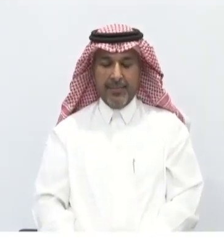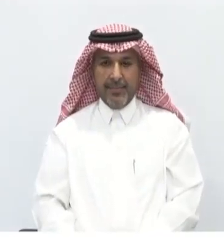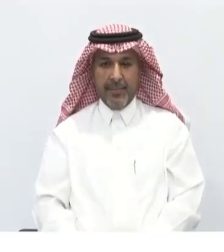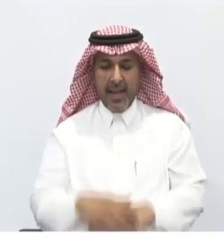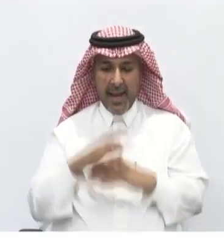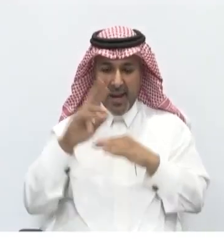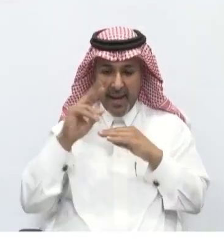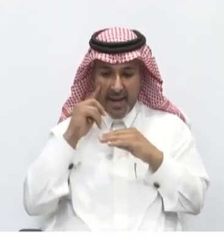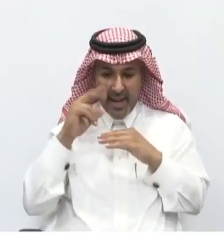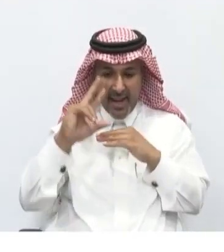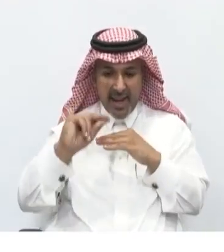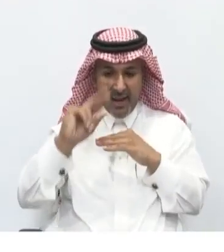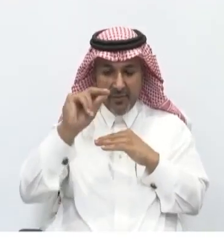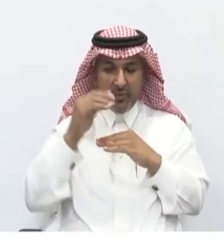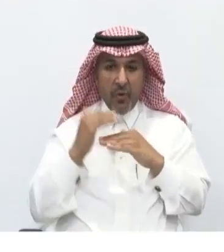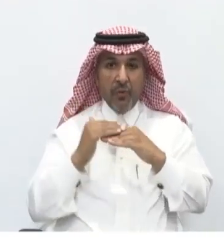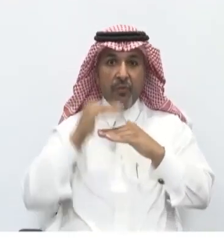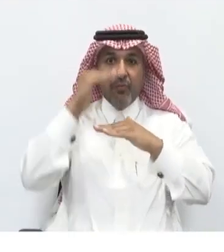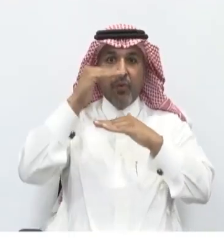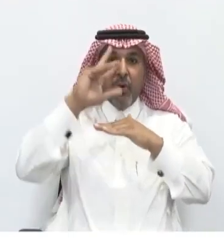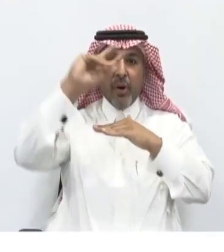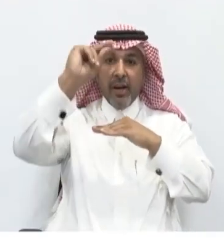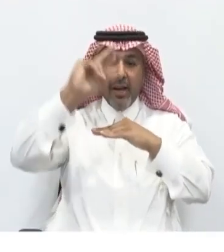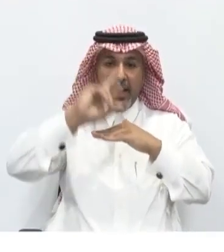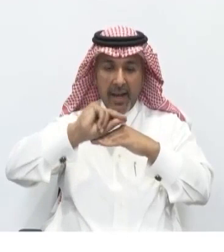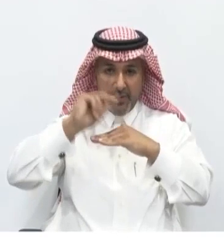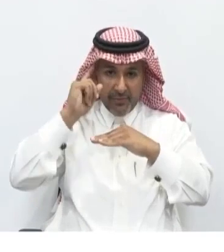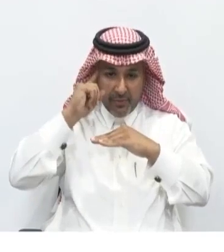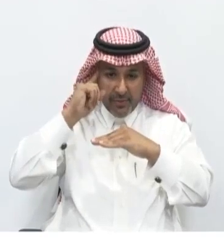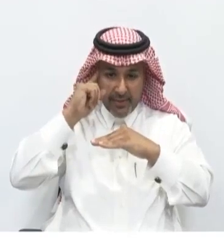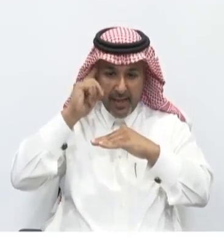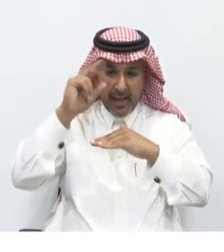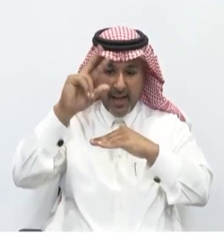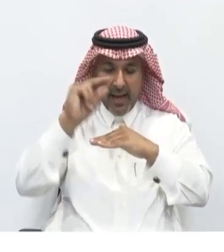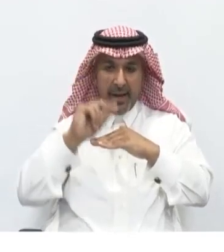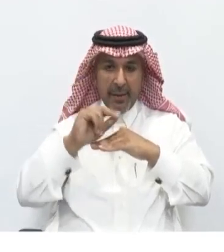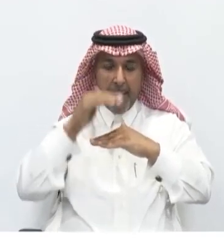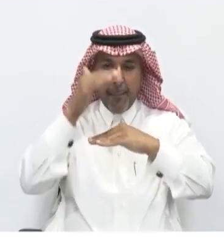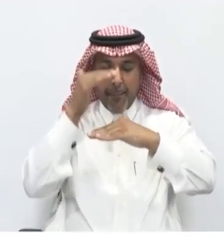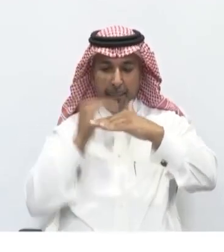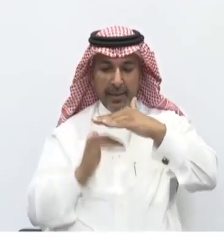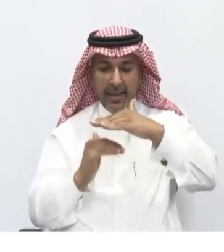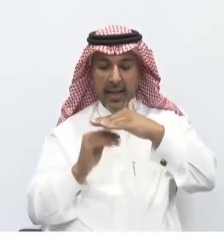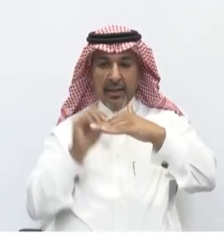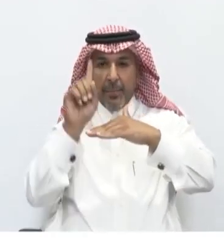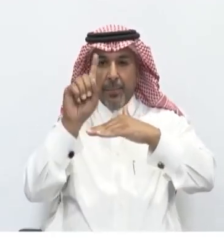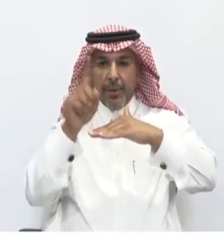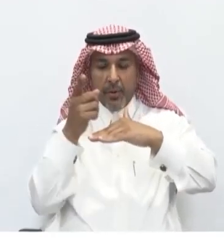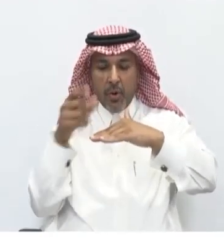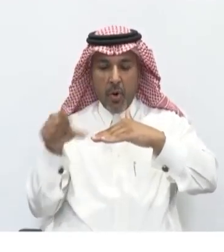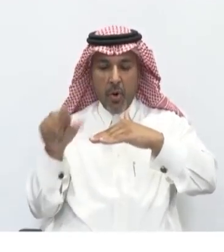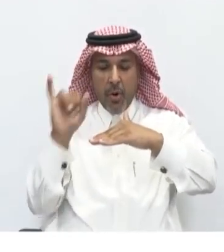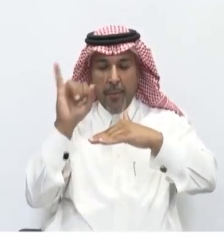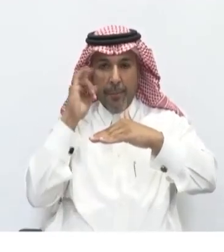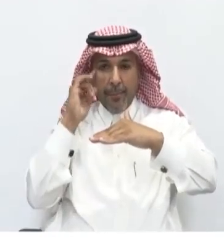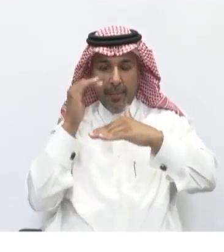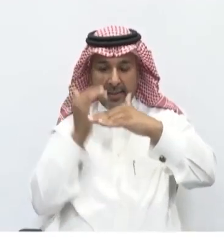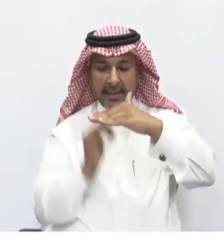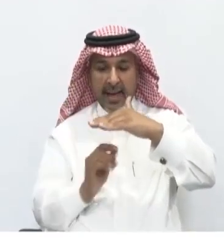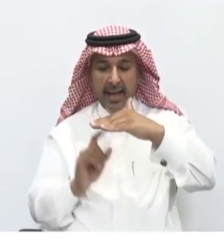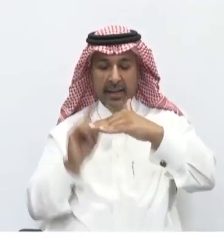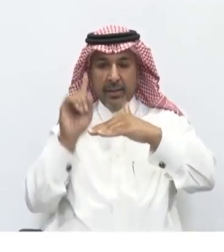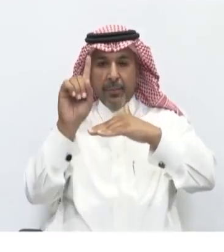كانني ثبت البسط للبوتاسيوم وقمت بتغيير المقام مره بروم مره بروميد